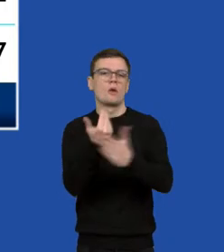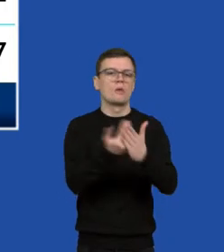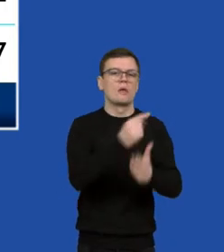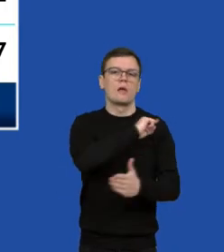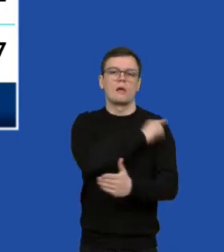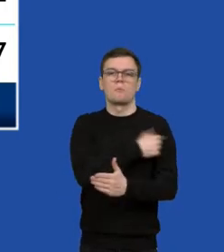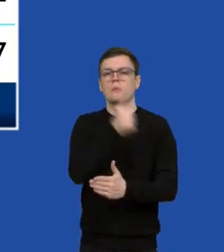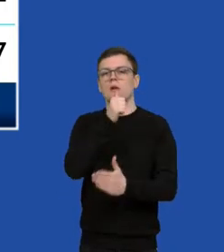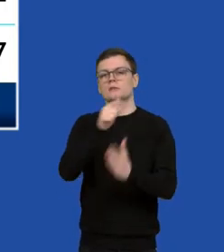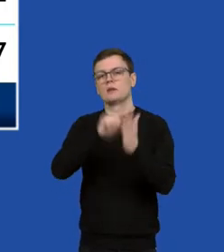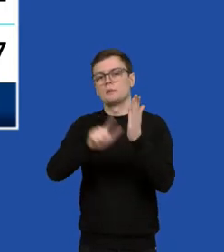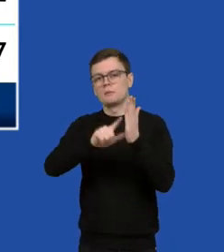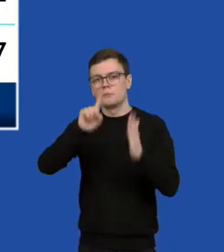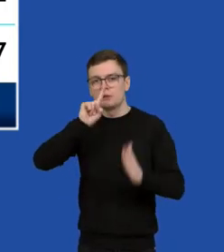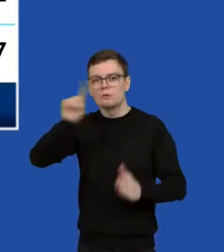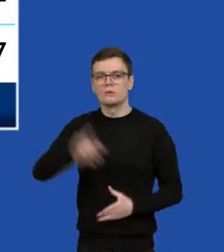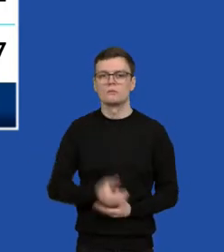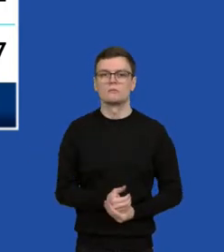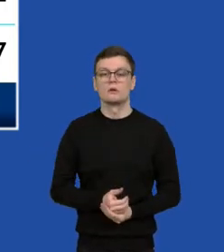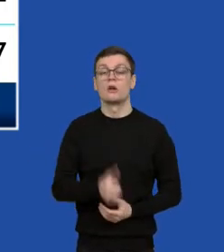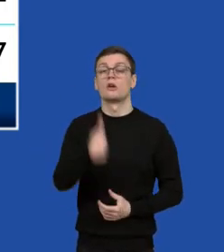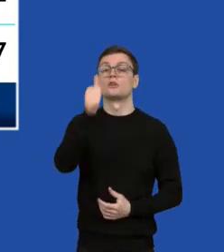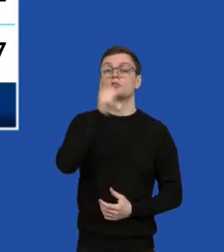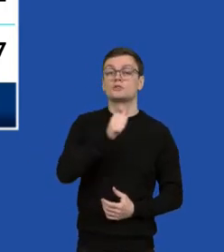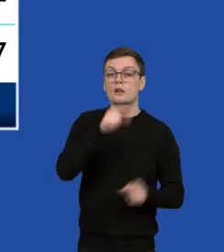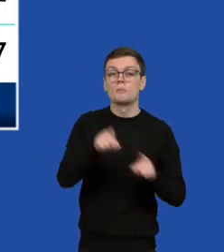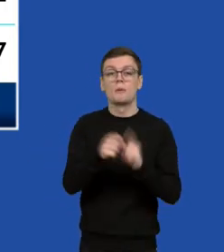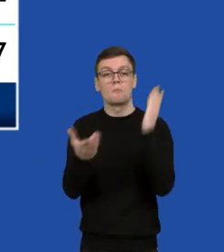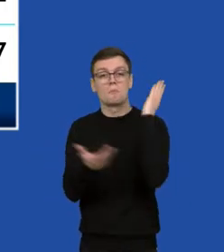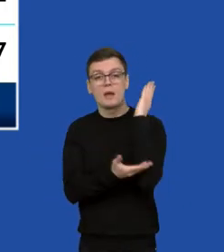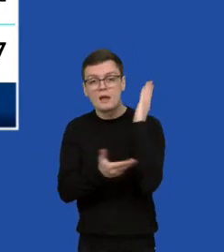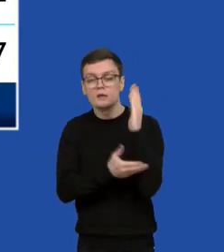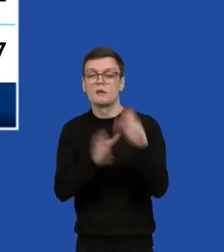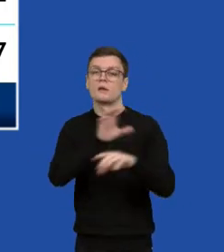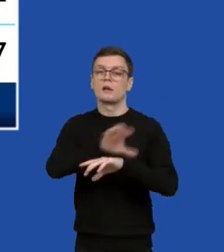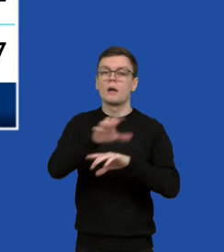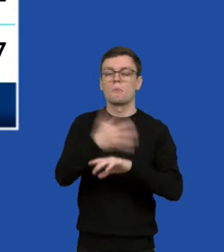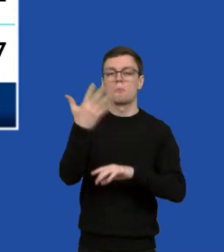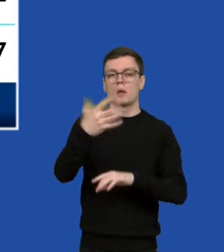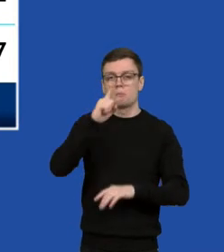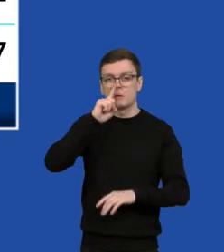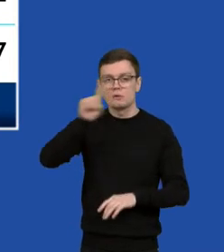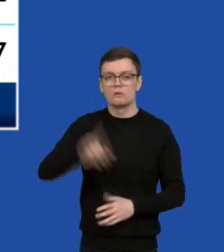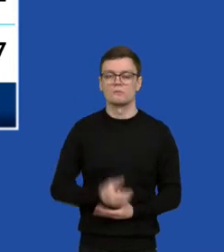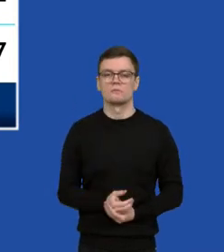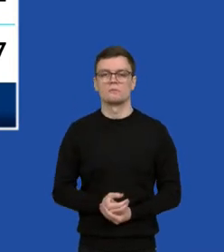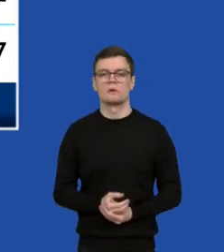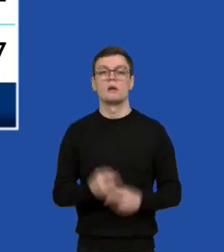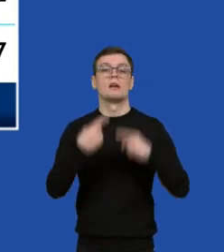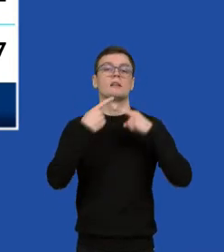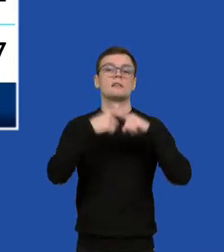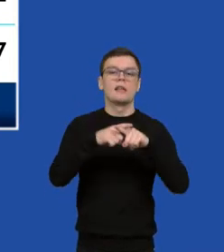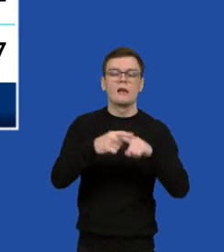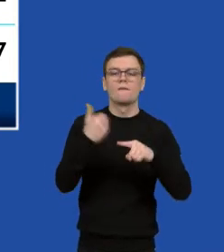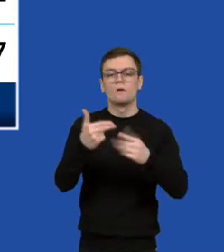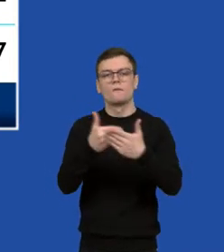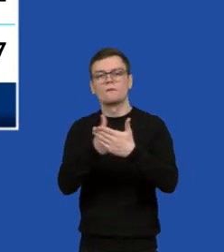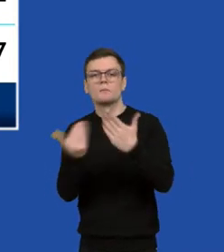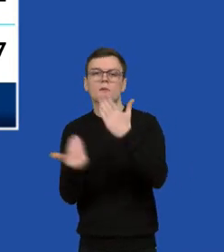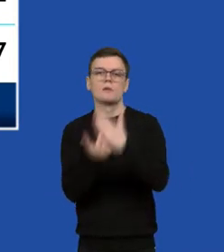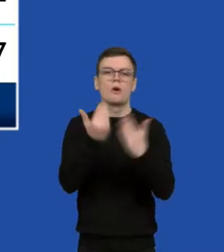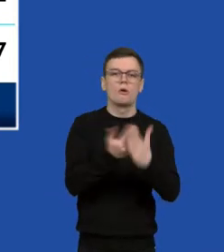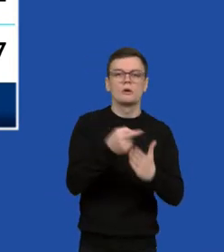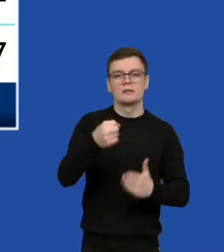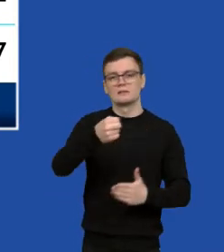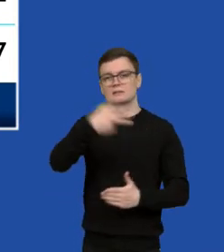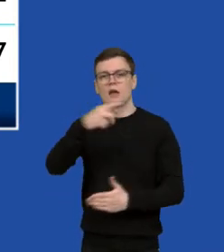milijonų, žaliosios pastatų renovacijos medienos komponentų gamyba 50 milijonų. Technologinės įrangos atnaujinimų ir saulės elektrinės